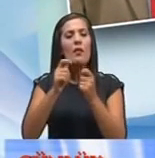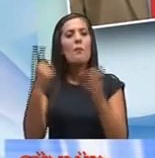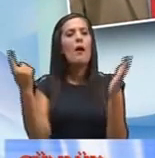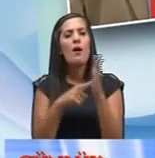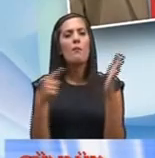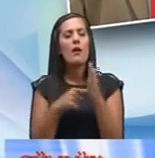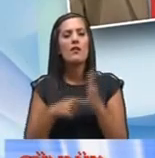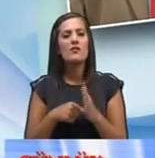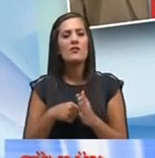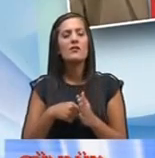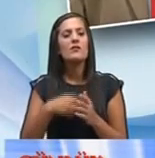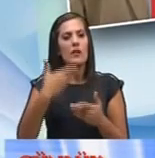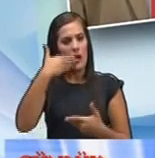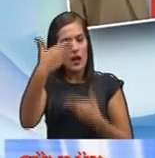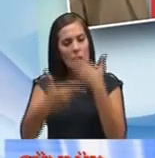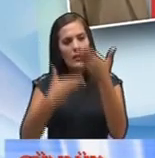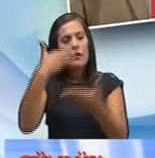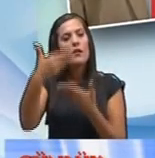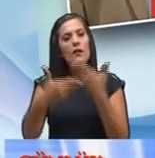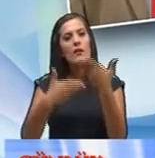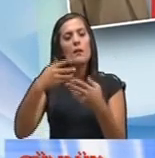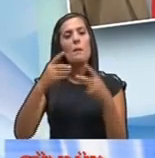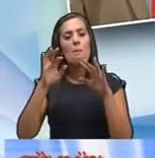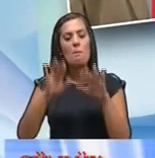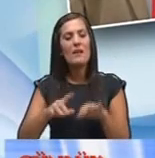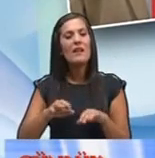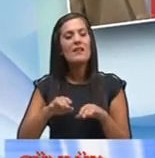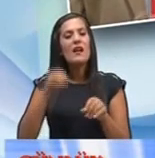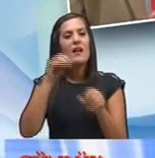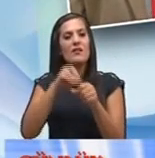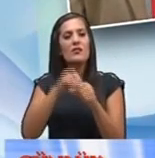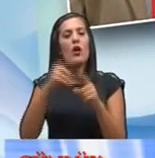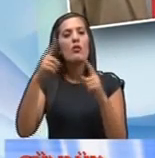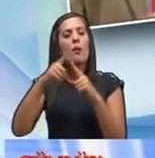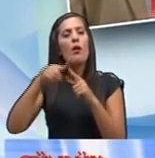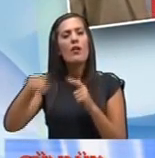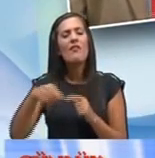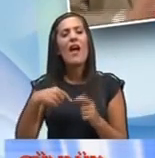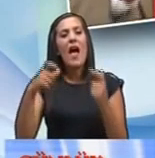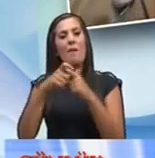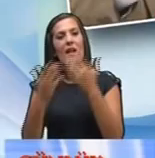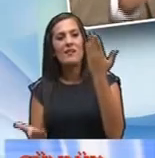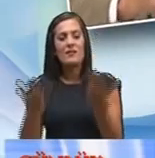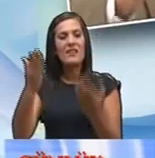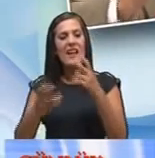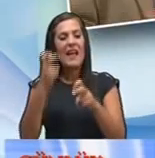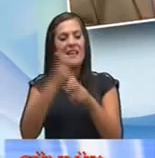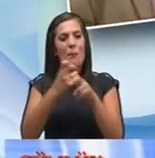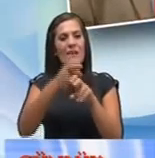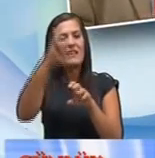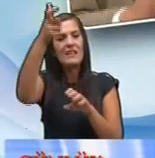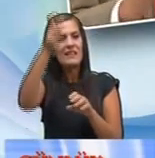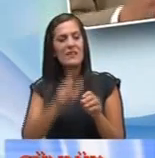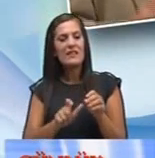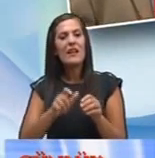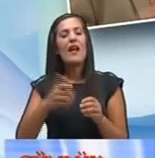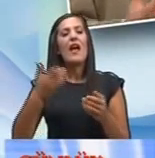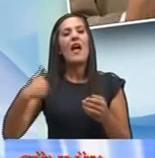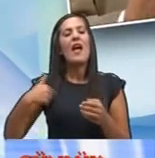şekilde özetlemek mümkün. Bilgisayarlı tomografi MR'a kıyaslandığı zaman kemik yapı, yani buradaki kemik